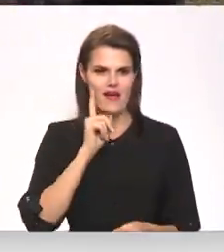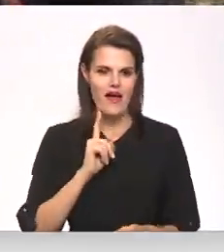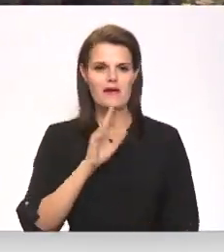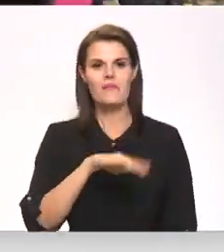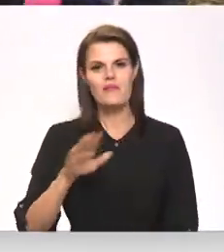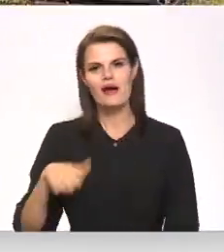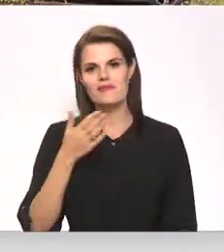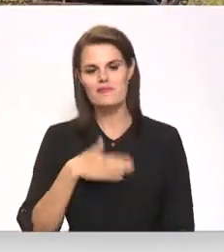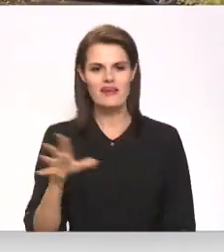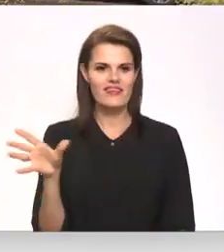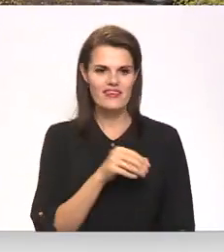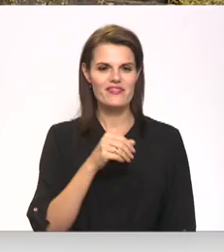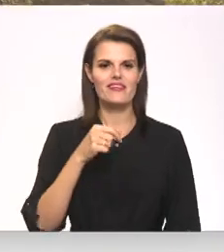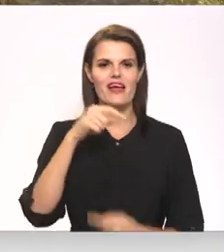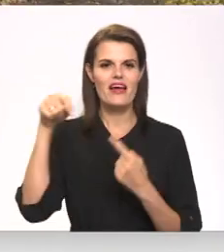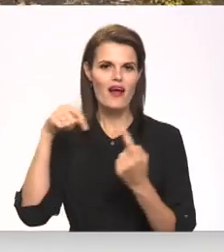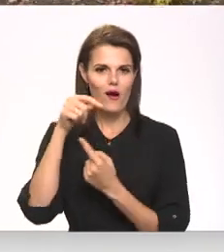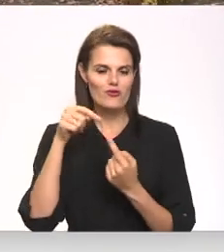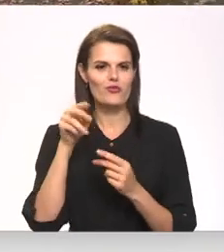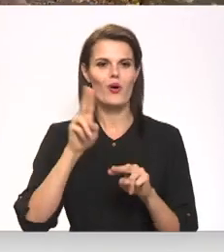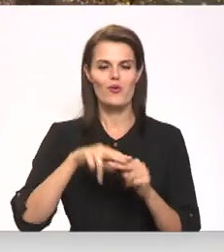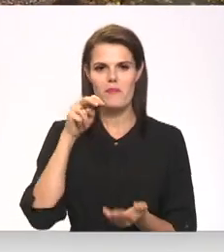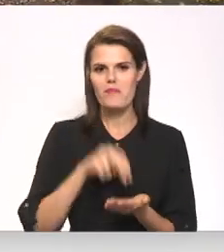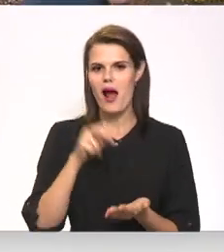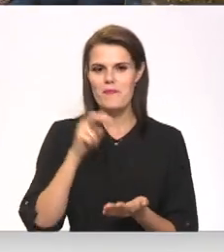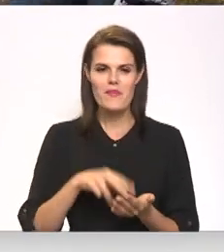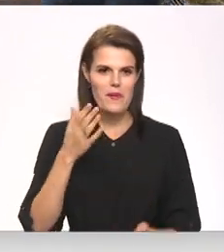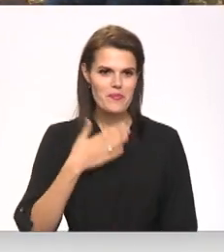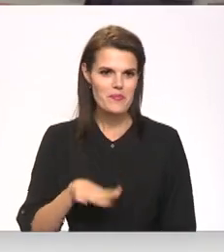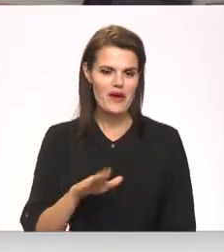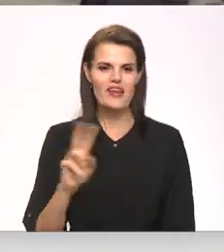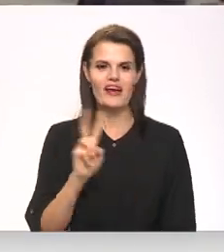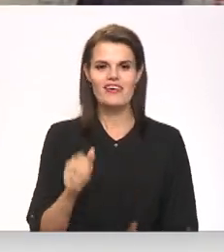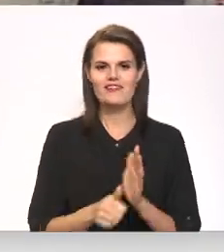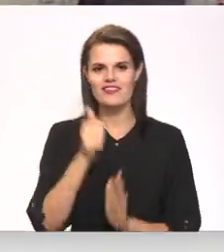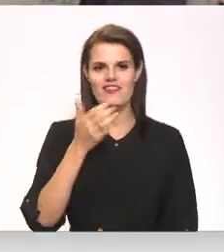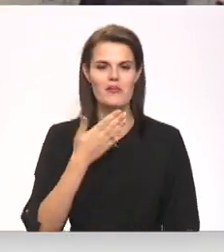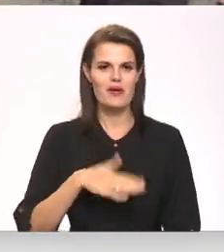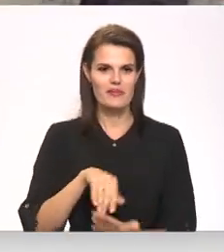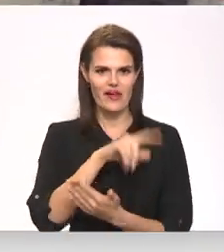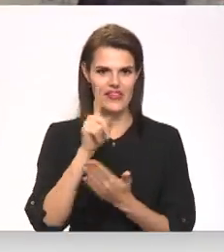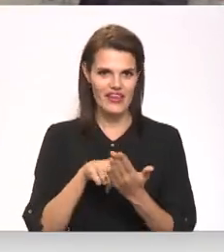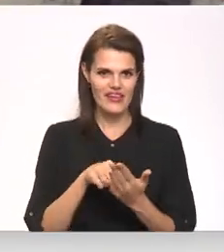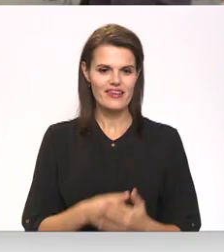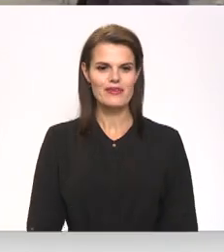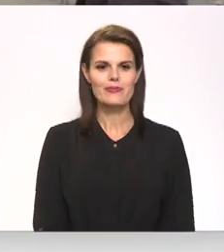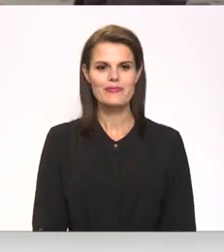Bērniem patīkot viss, gan karuselis, gan iespēja izlēkāties. Kas bērniem vislabāk patīk?